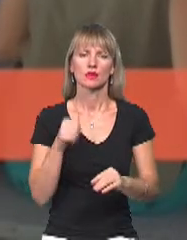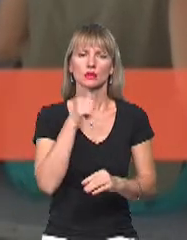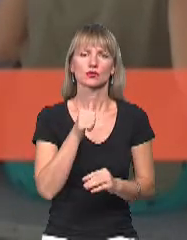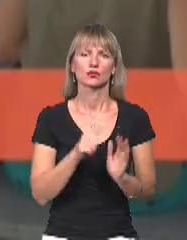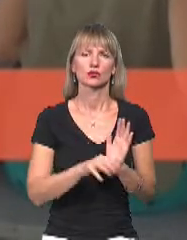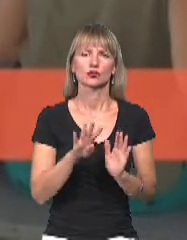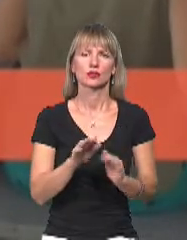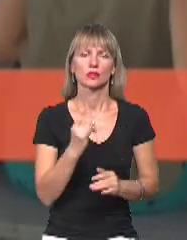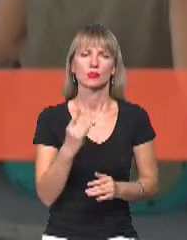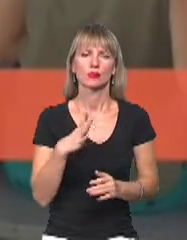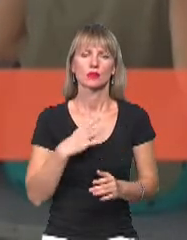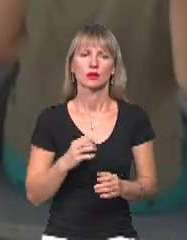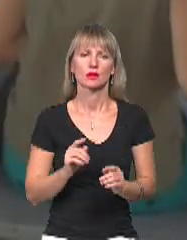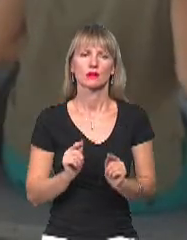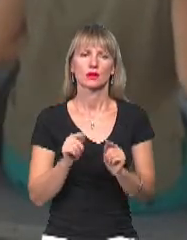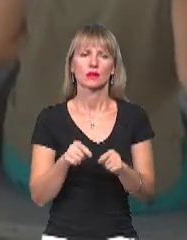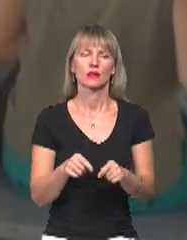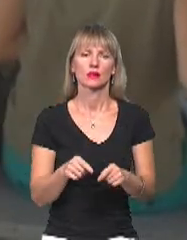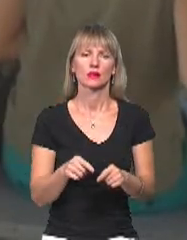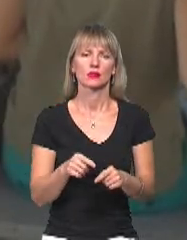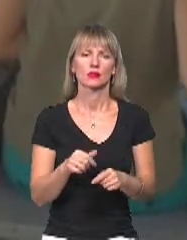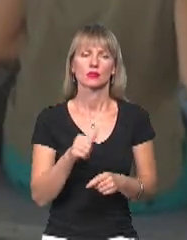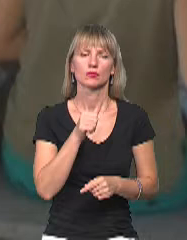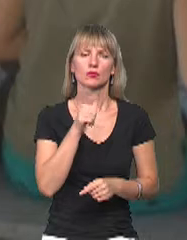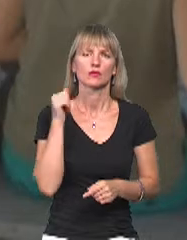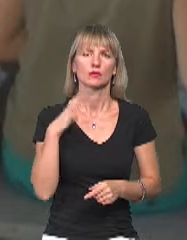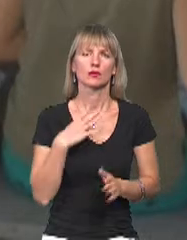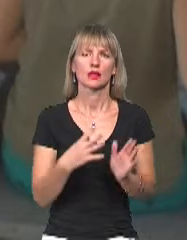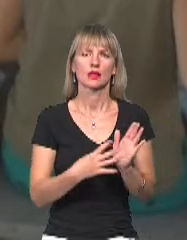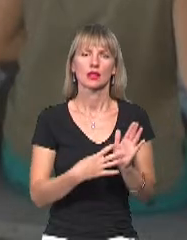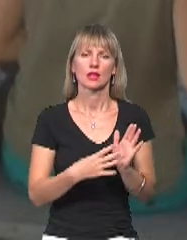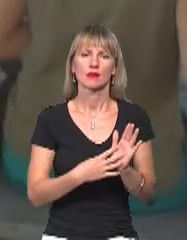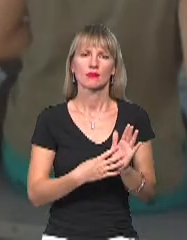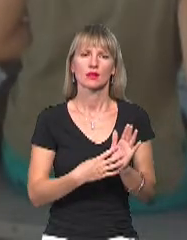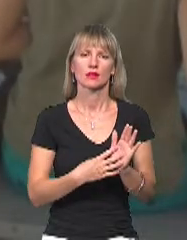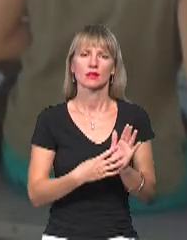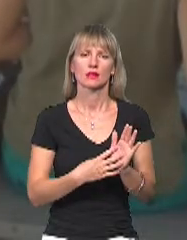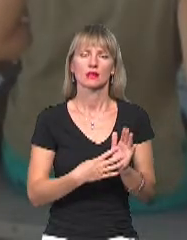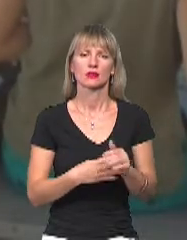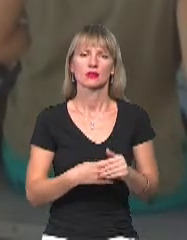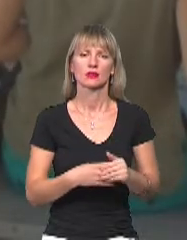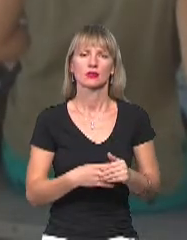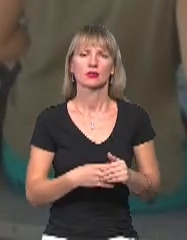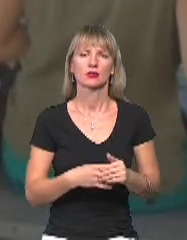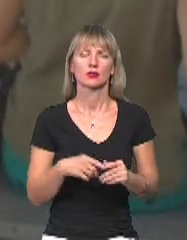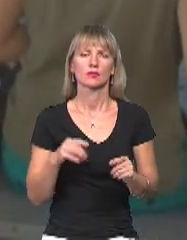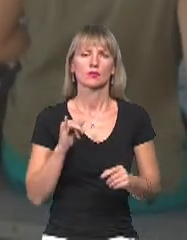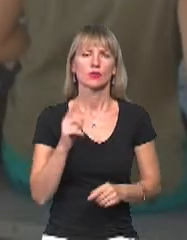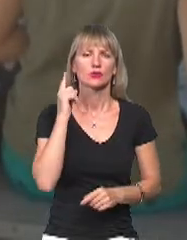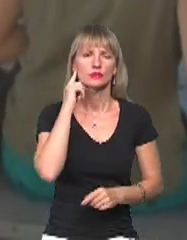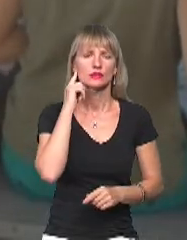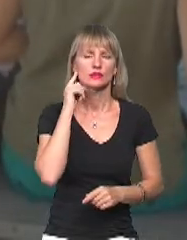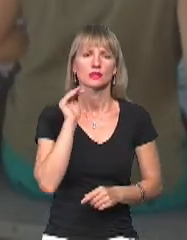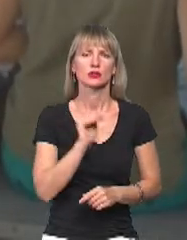було влаштовано в українські родини. В минулому році це було 49 дитин. І в цьому році 15 дітей вже виховуються в